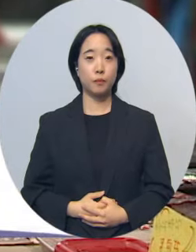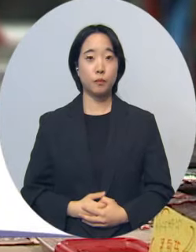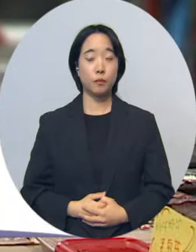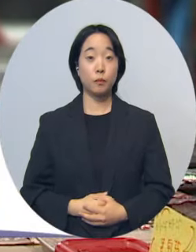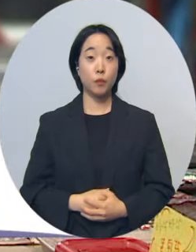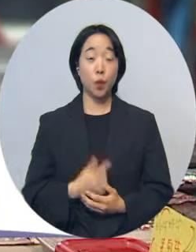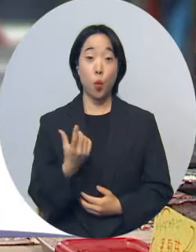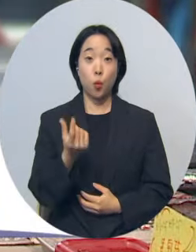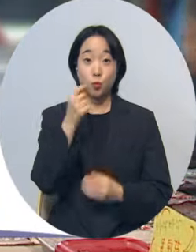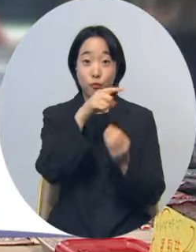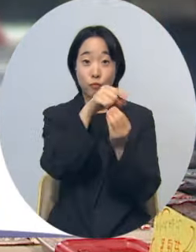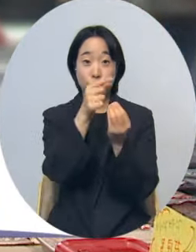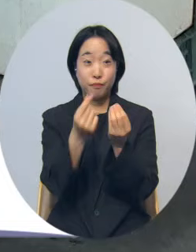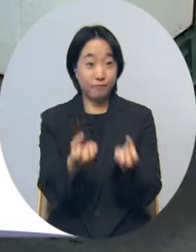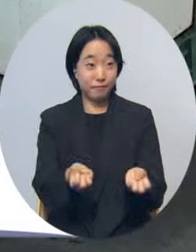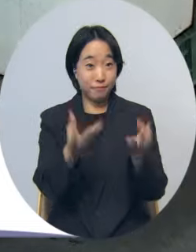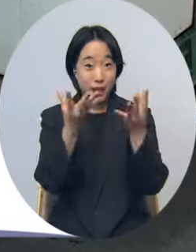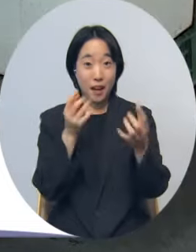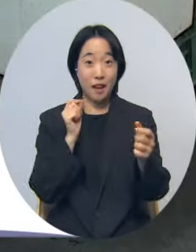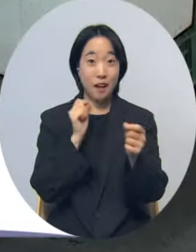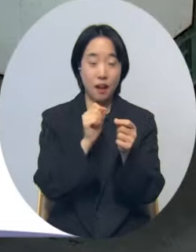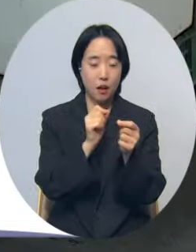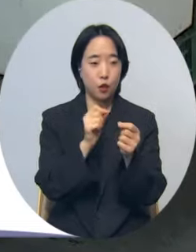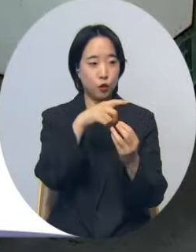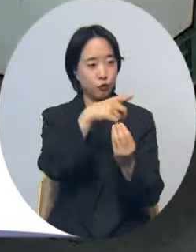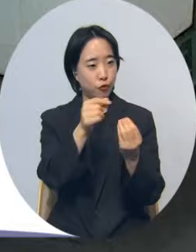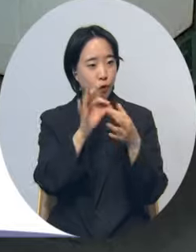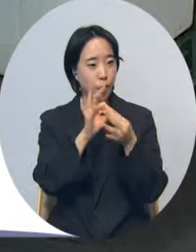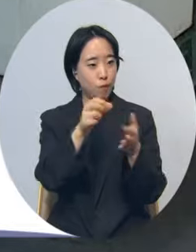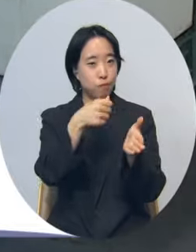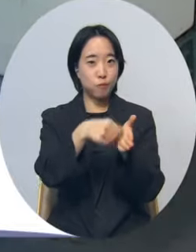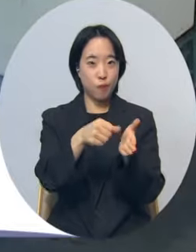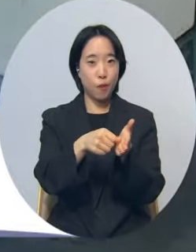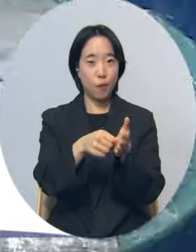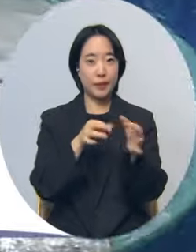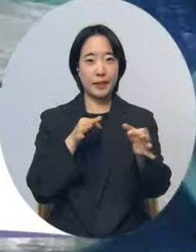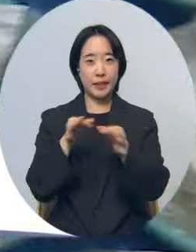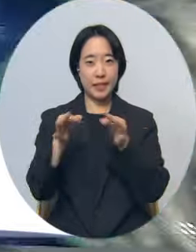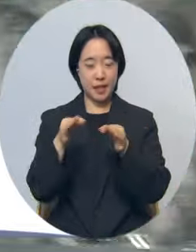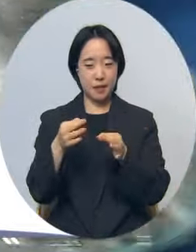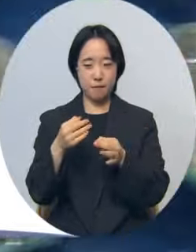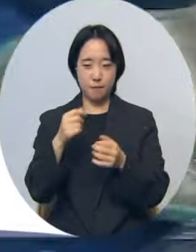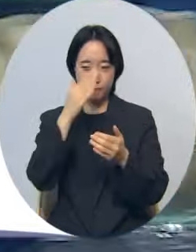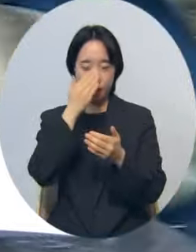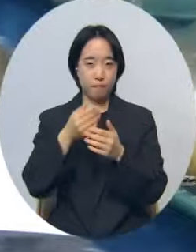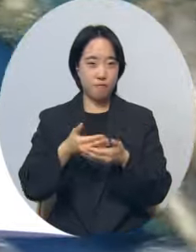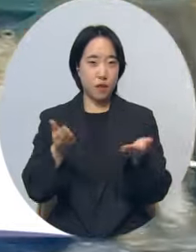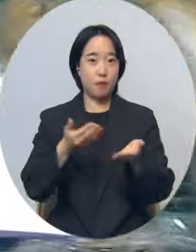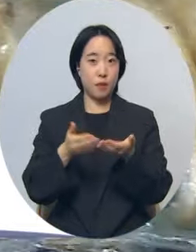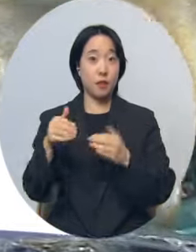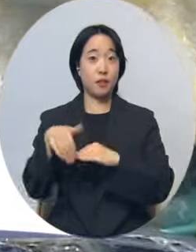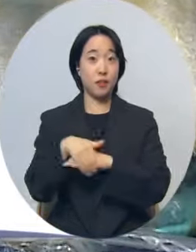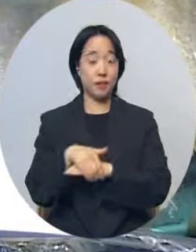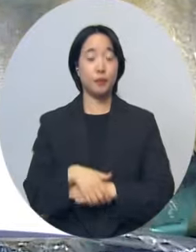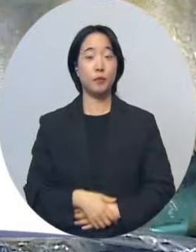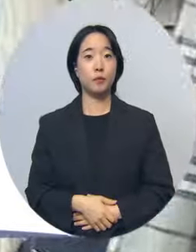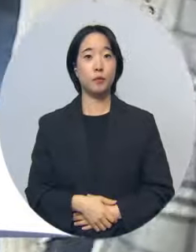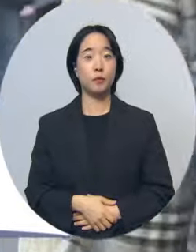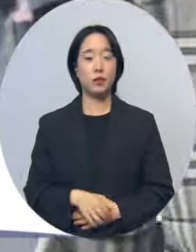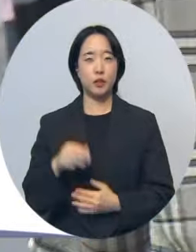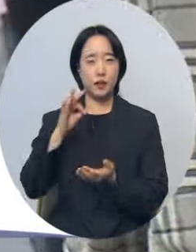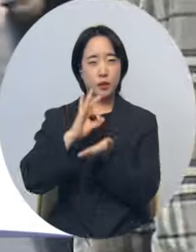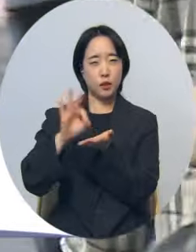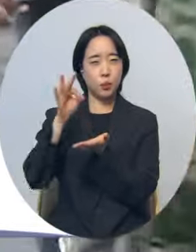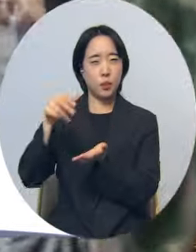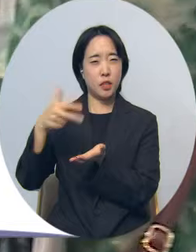추석을 앞두고 정부가 추석 성수품을 역대 최대 규모로 시장에 풀기로 했습니다. 700억 원을 투입해 최대